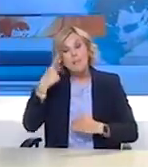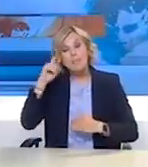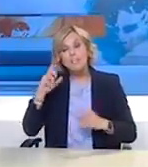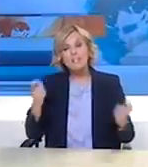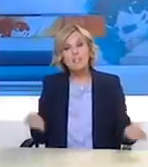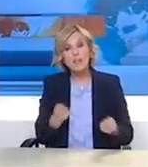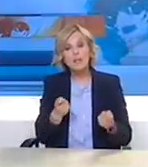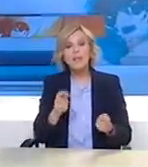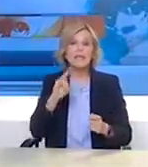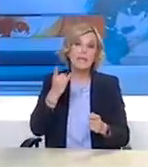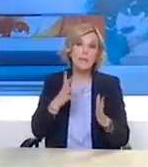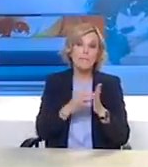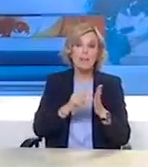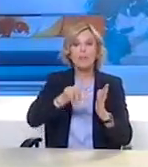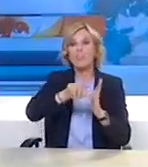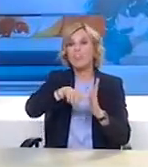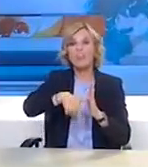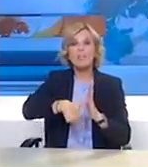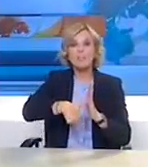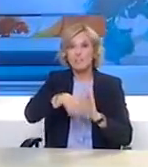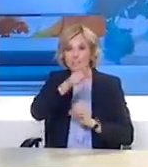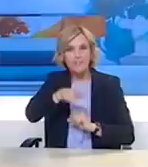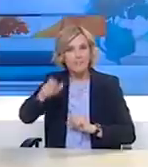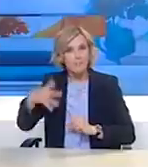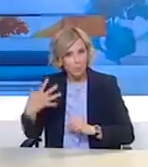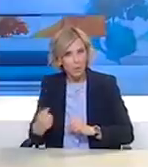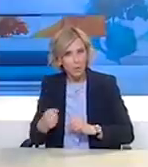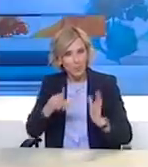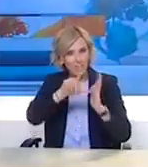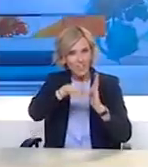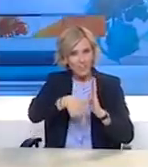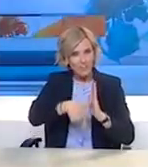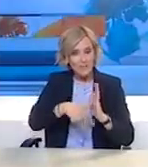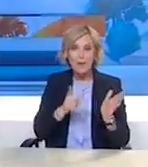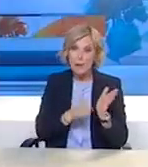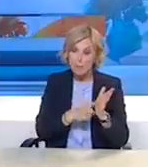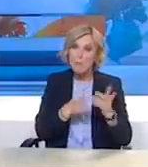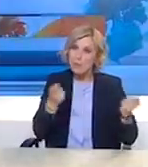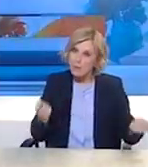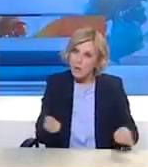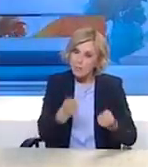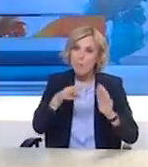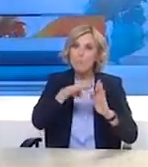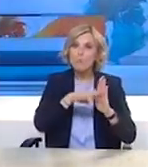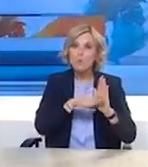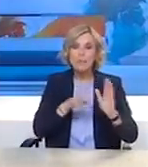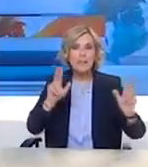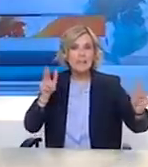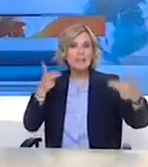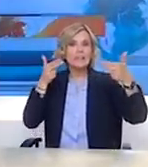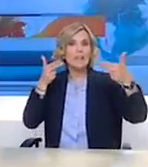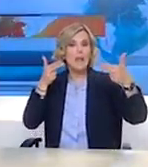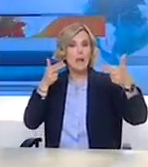Ή για τους διαβητικούς, ας πούμε, γίνεται πολύς λόγος ότι πρέπει να να εφαρμοστούν και προγράμματα